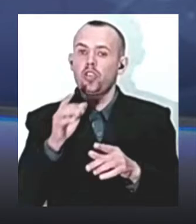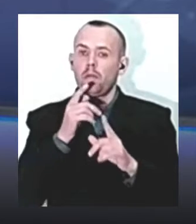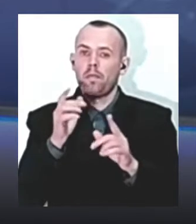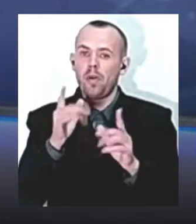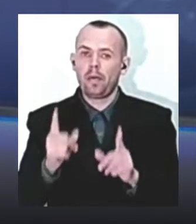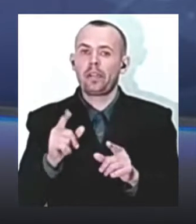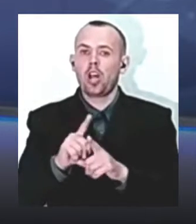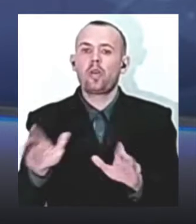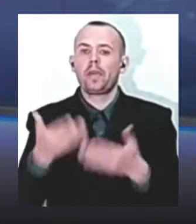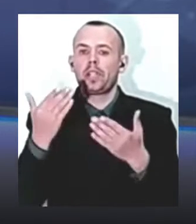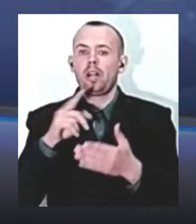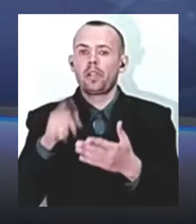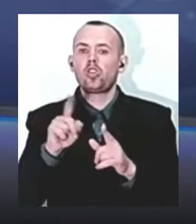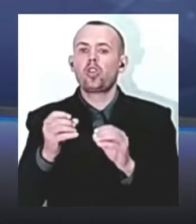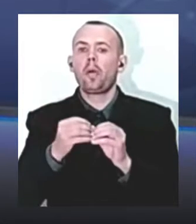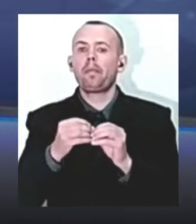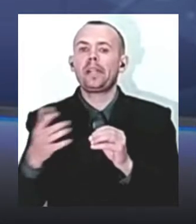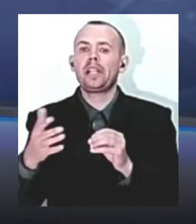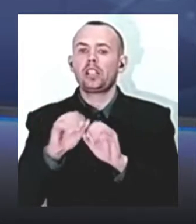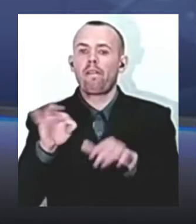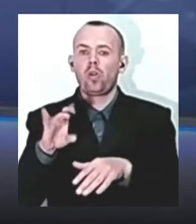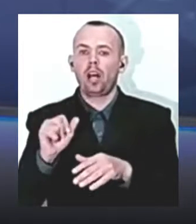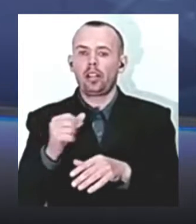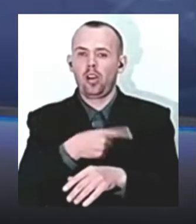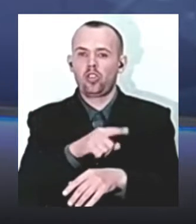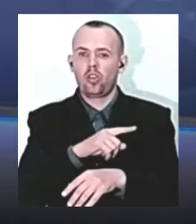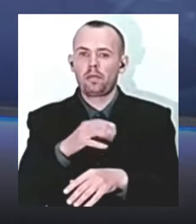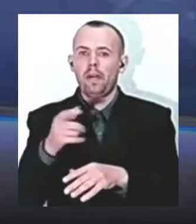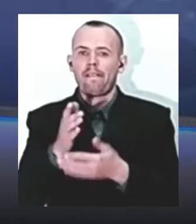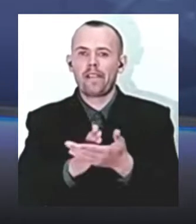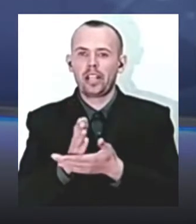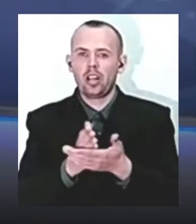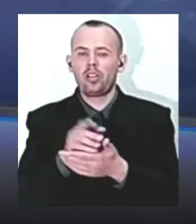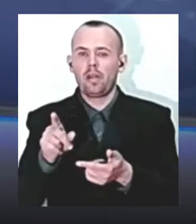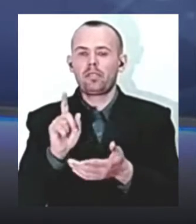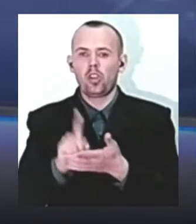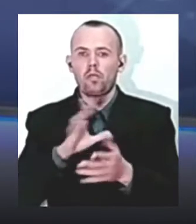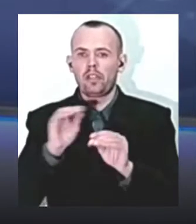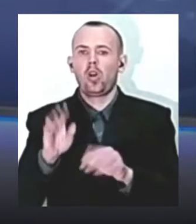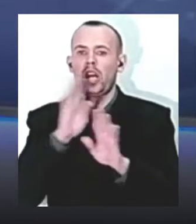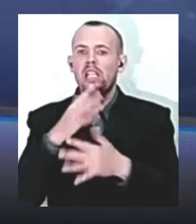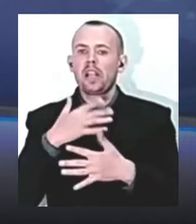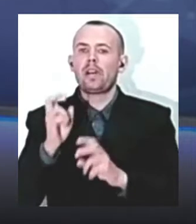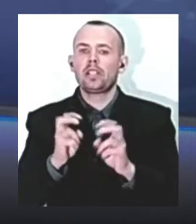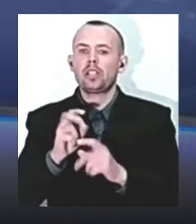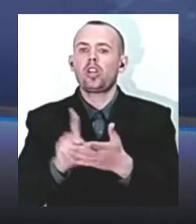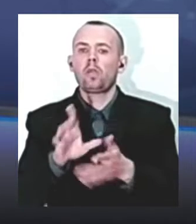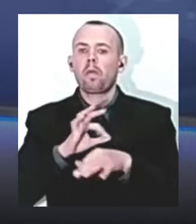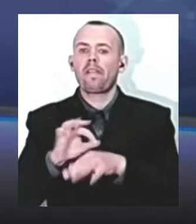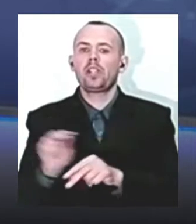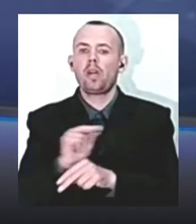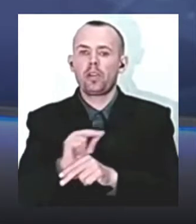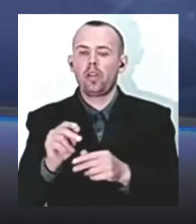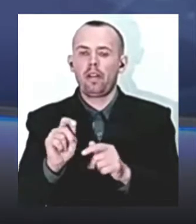щодо 15-ї фонтана госпіталя ветеранів. Там мали встановити кисневу станцію, мали провести ремонт і відкрити